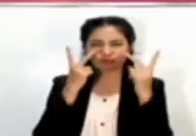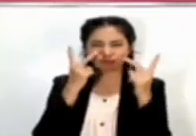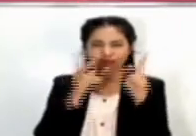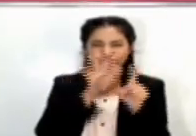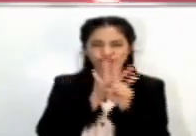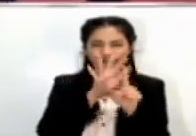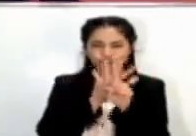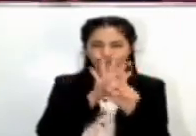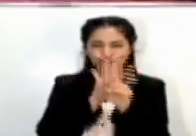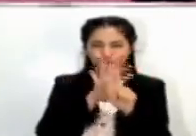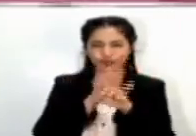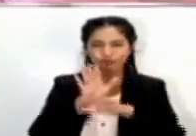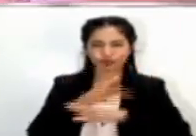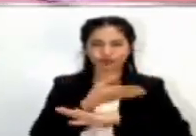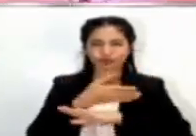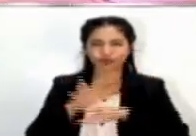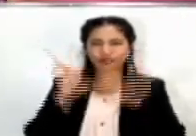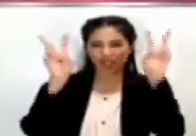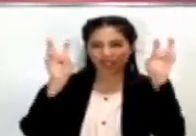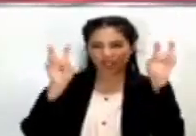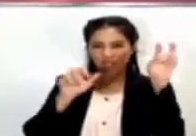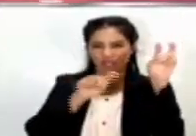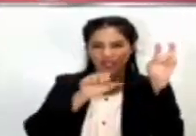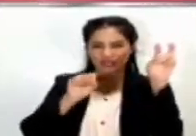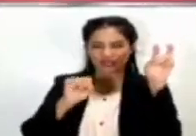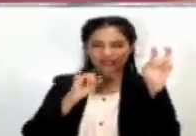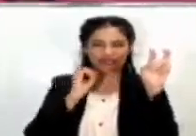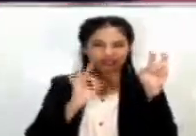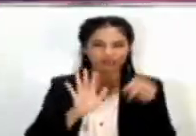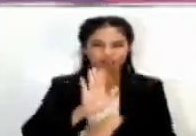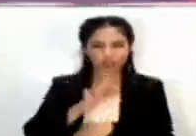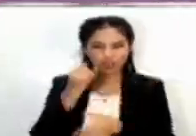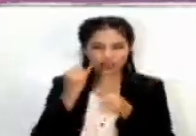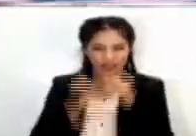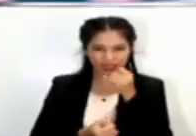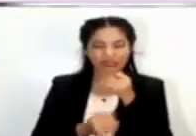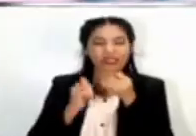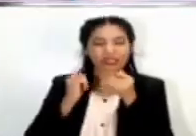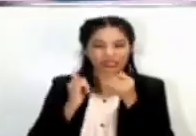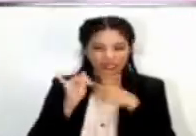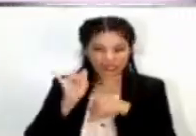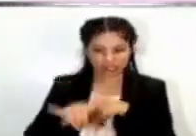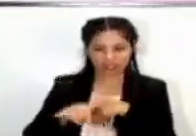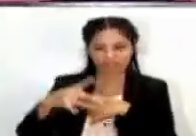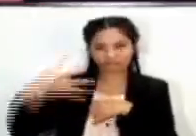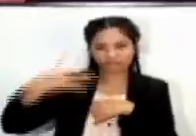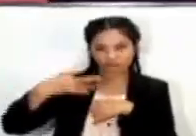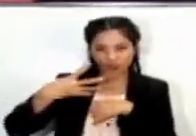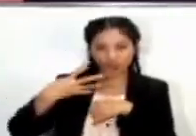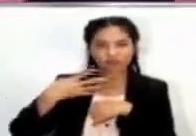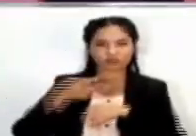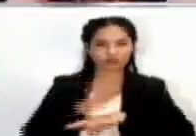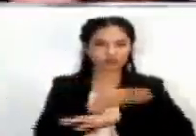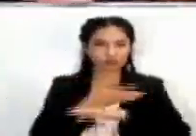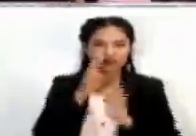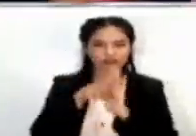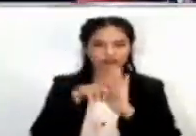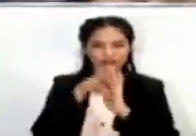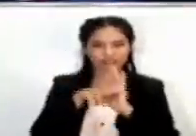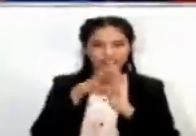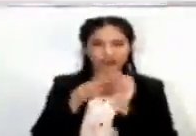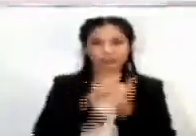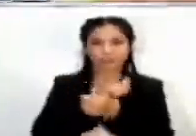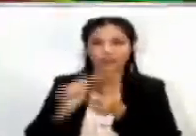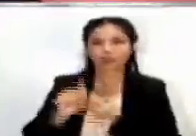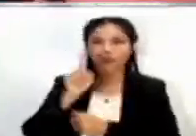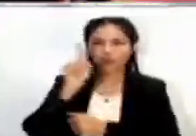If It's Your Last. Ito na ang ika-apat nilang music video na lumagpas sa 1 billion views mark. Una at may pinakamarami